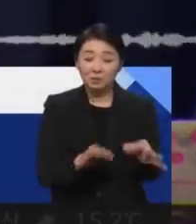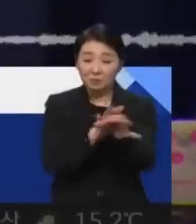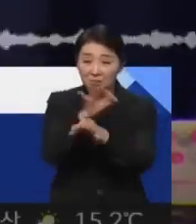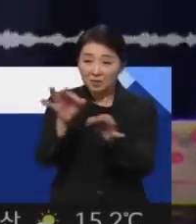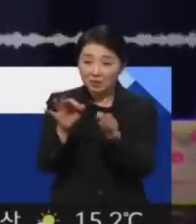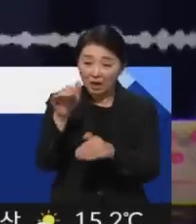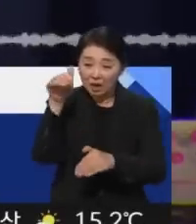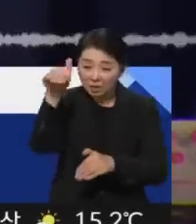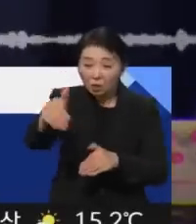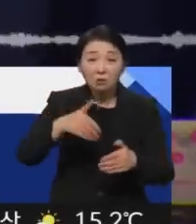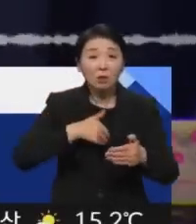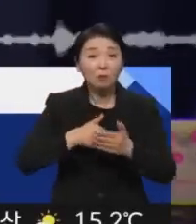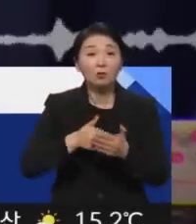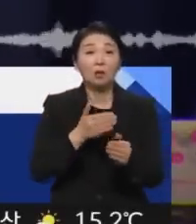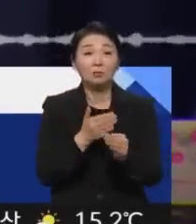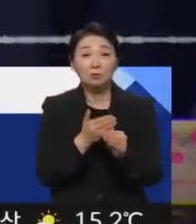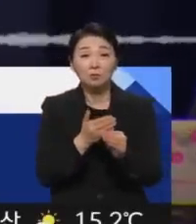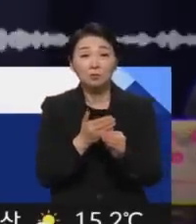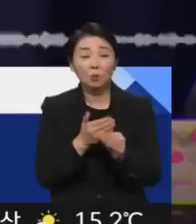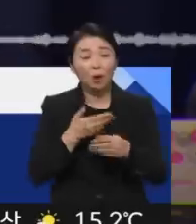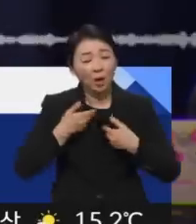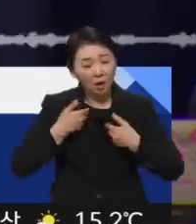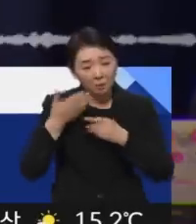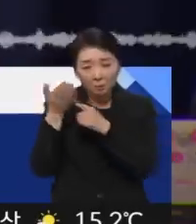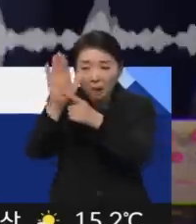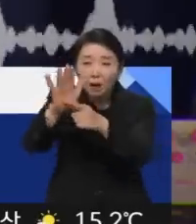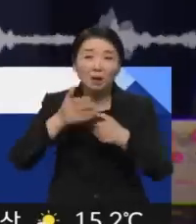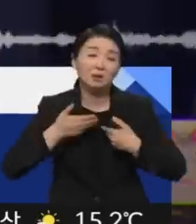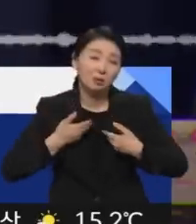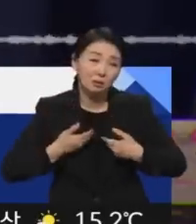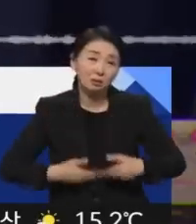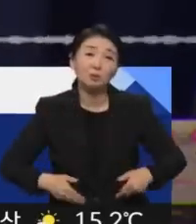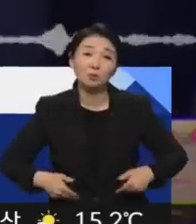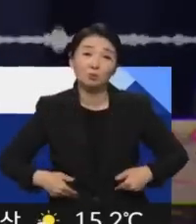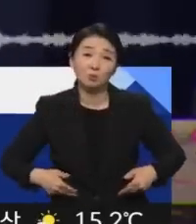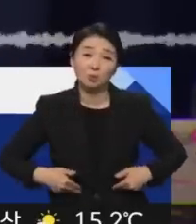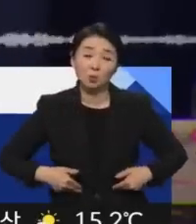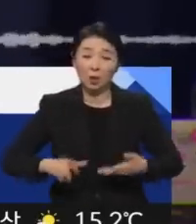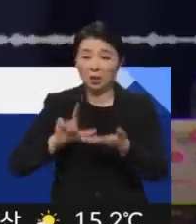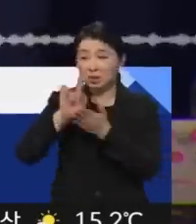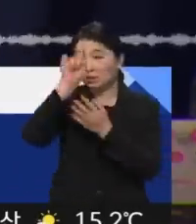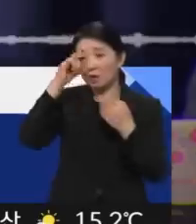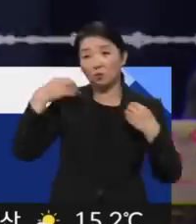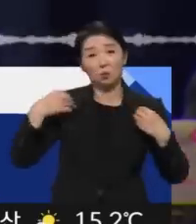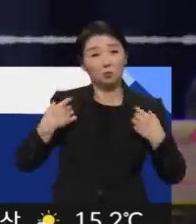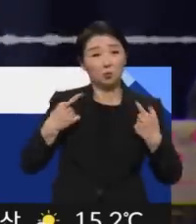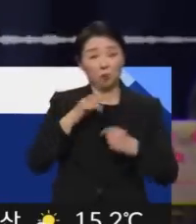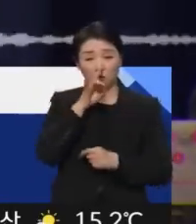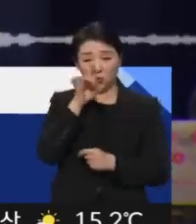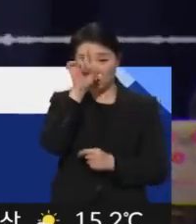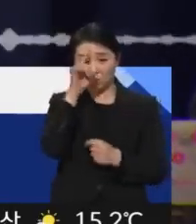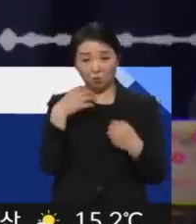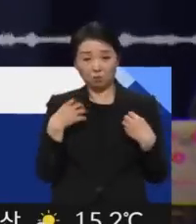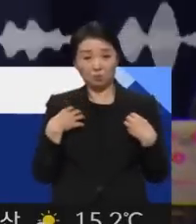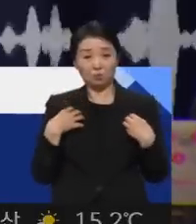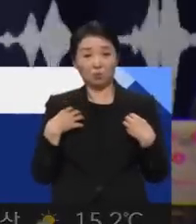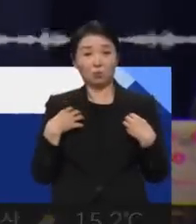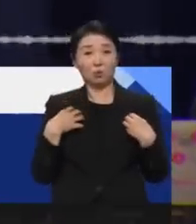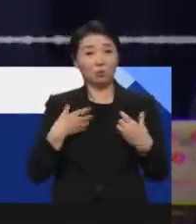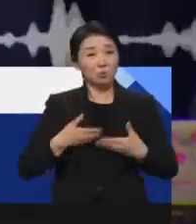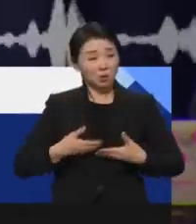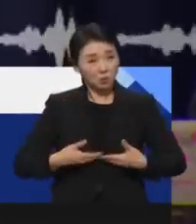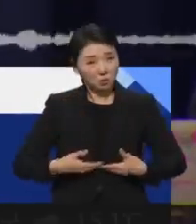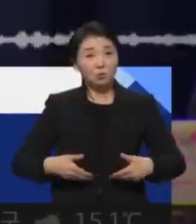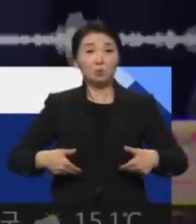상황에서는 굉장히 신중해야 된다. 지자체도 마찬가지고 중앙정부에서도 그냥